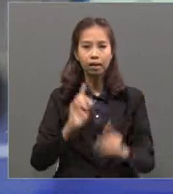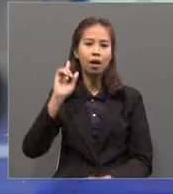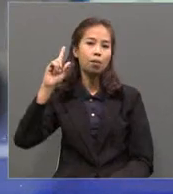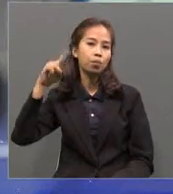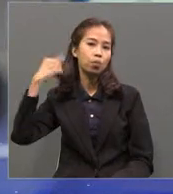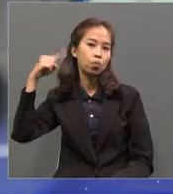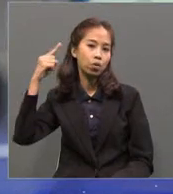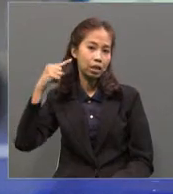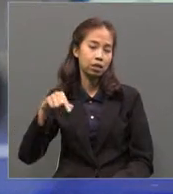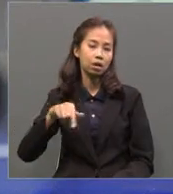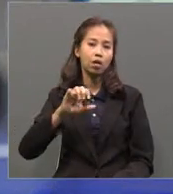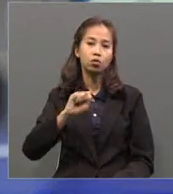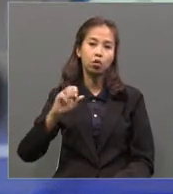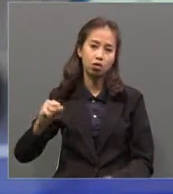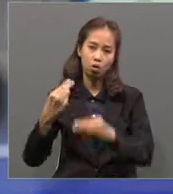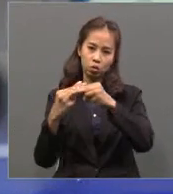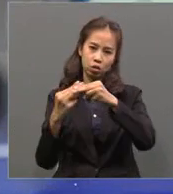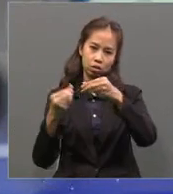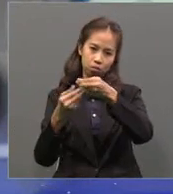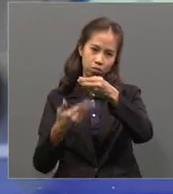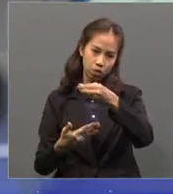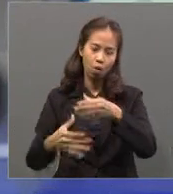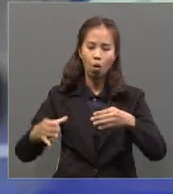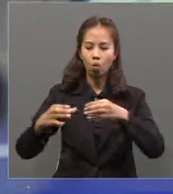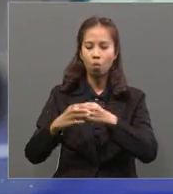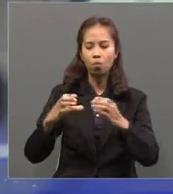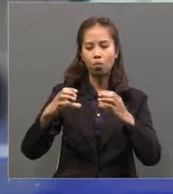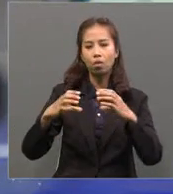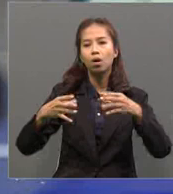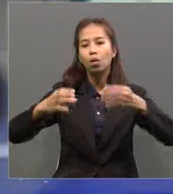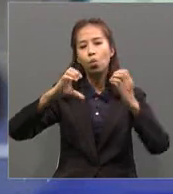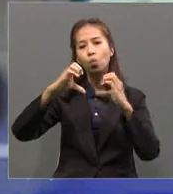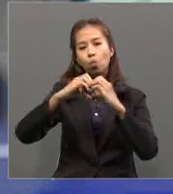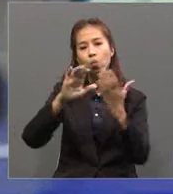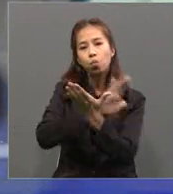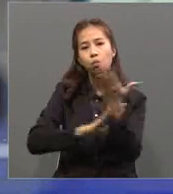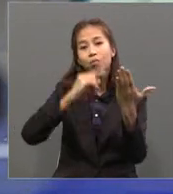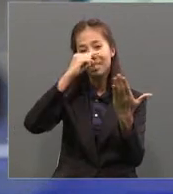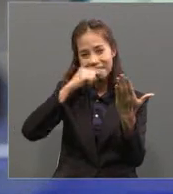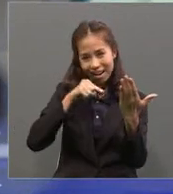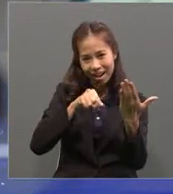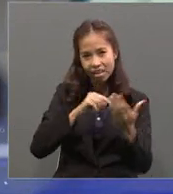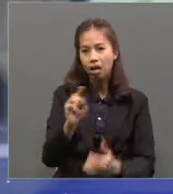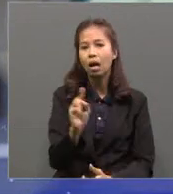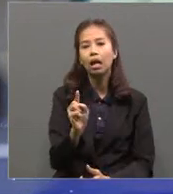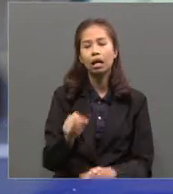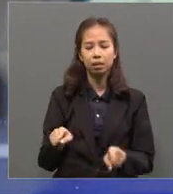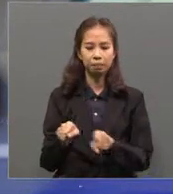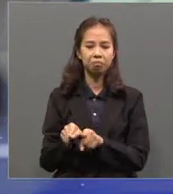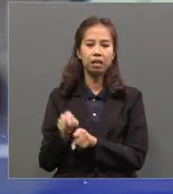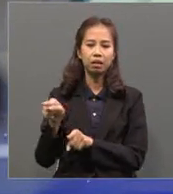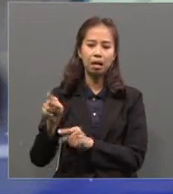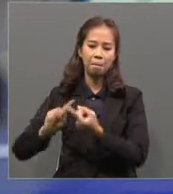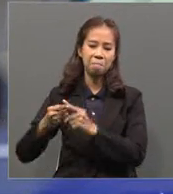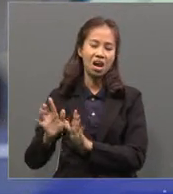รัชกิจประการอดีตส.บัญชีรายชื่อพรรคภูมิใจไทยหรือถูกกล่าวหาว่ายินยอมให้บุคคลอื่นเสียบบัตรแสดงตน